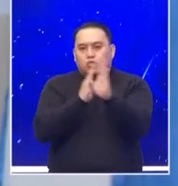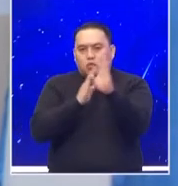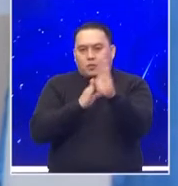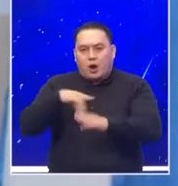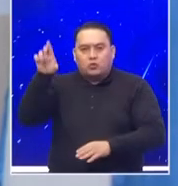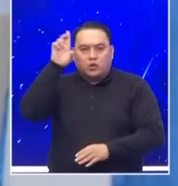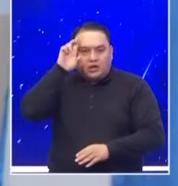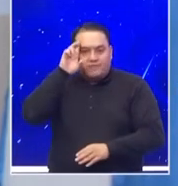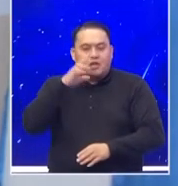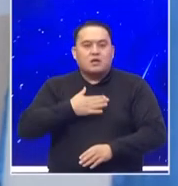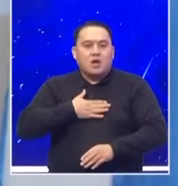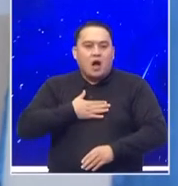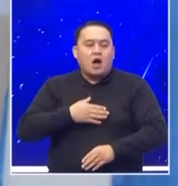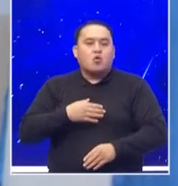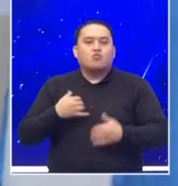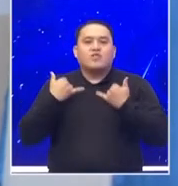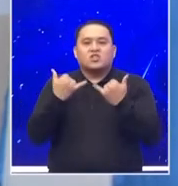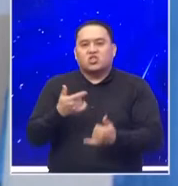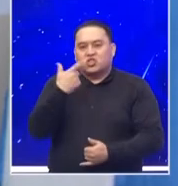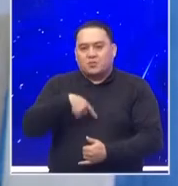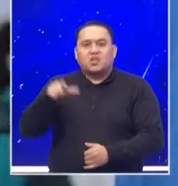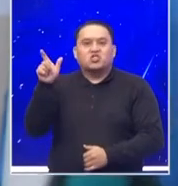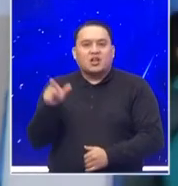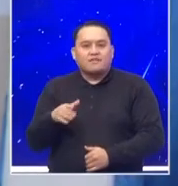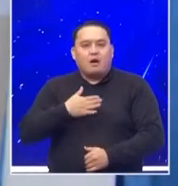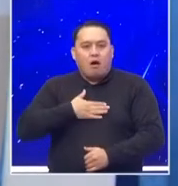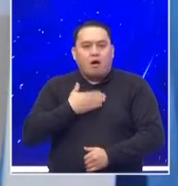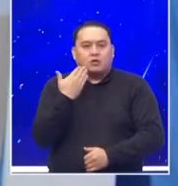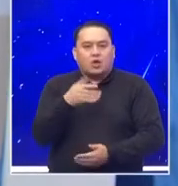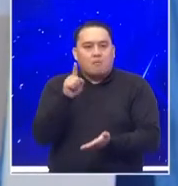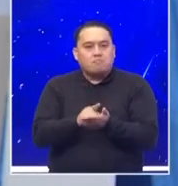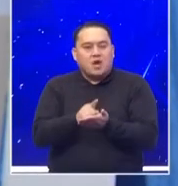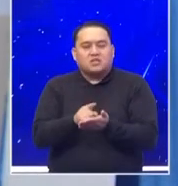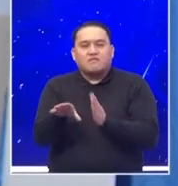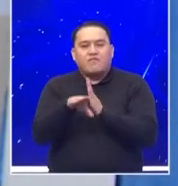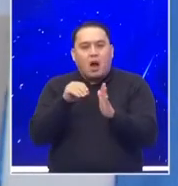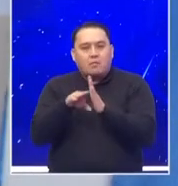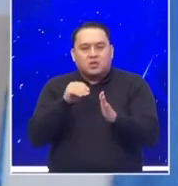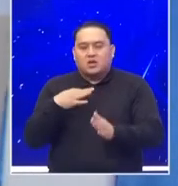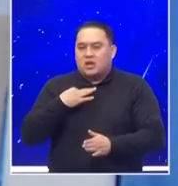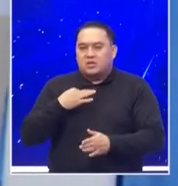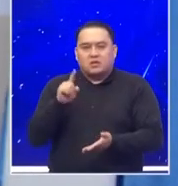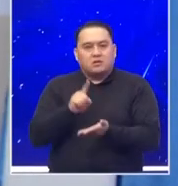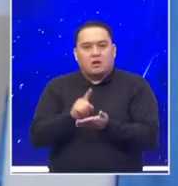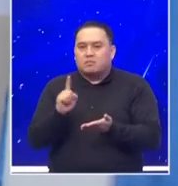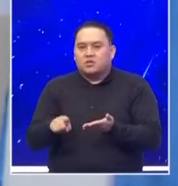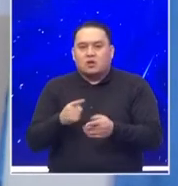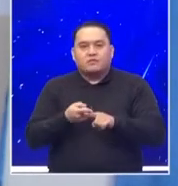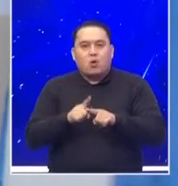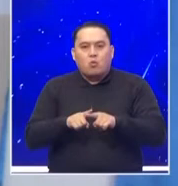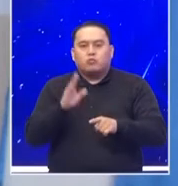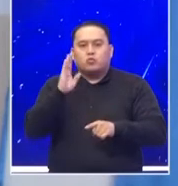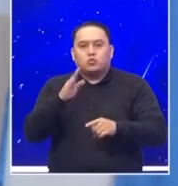государства считаю что каждый уважающий себя гражданин нашей страны должен сделать выбор не будьте равнодушны к своему будущему и